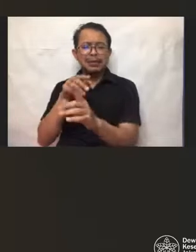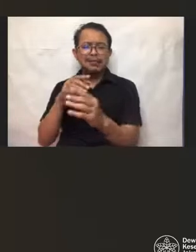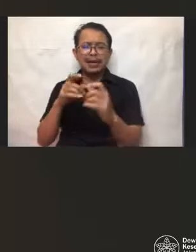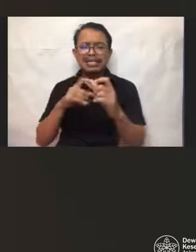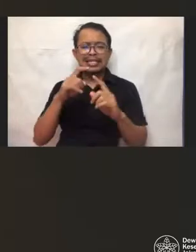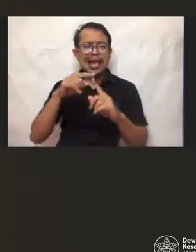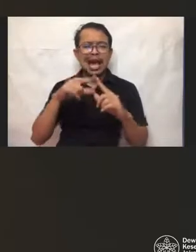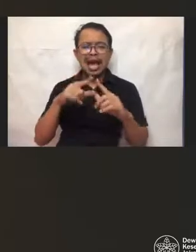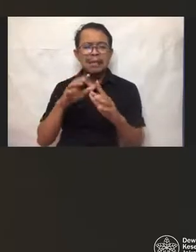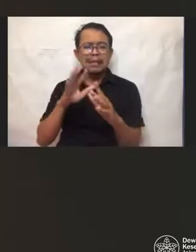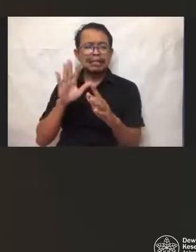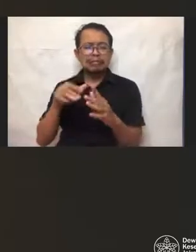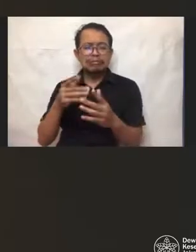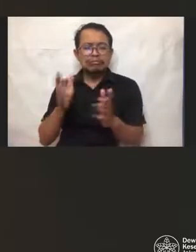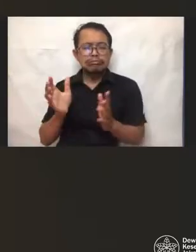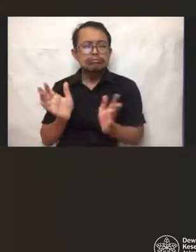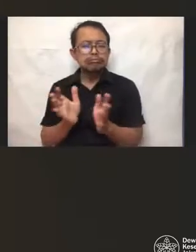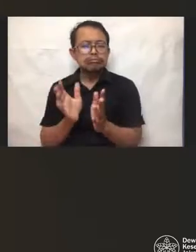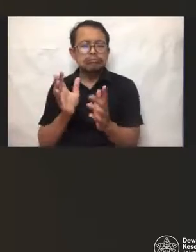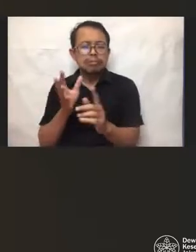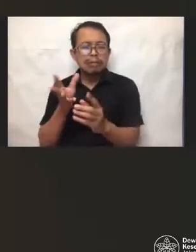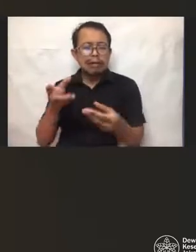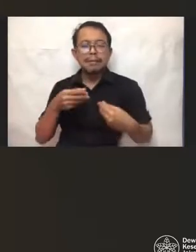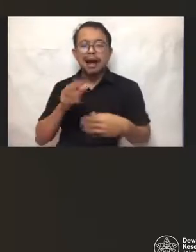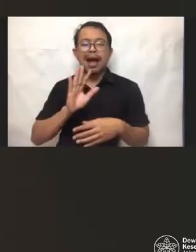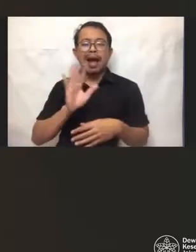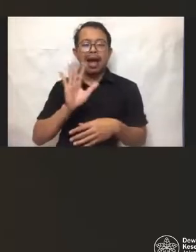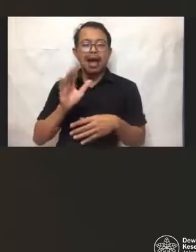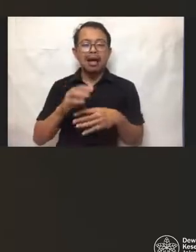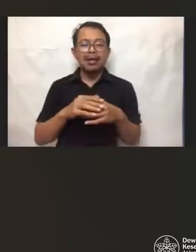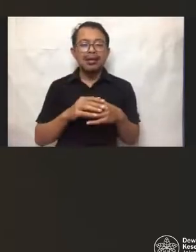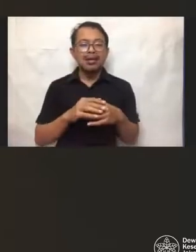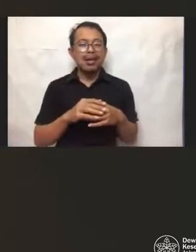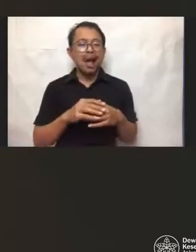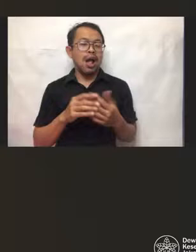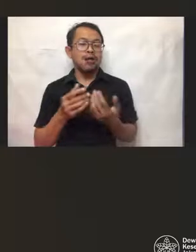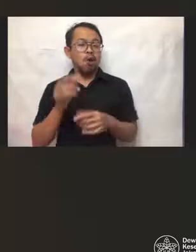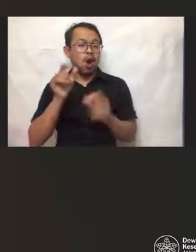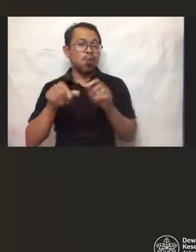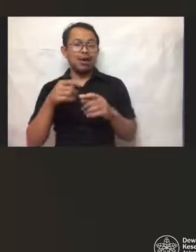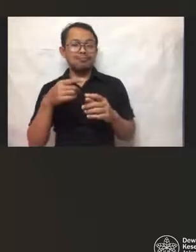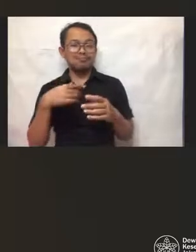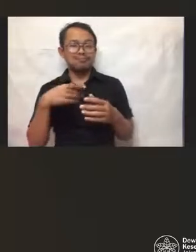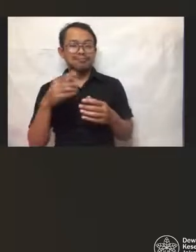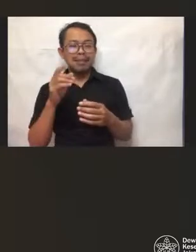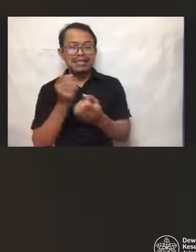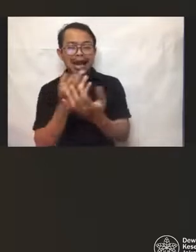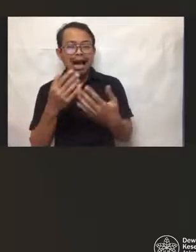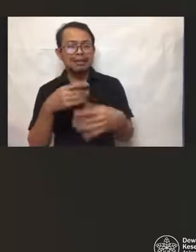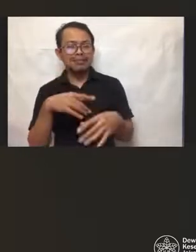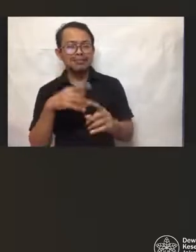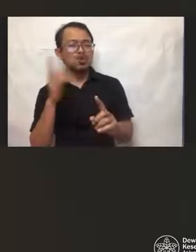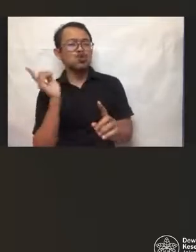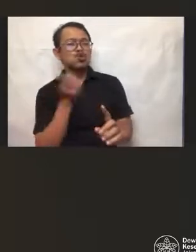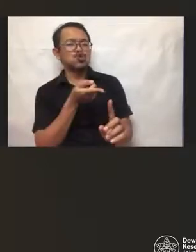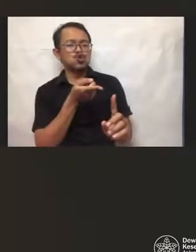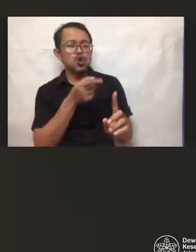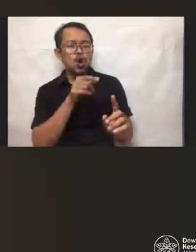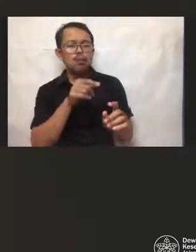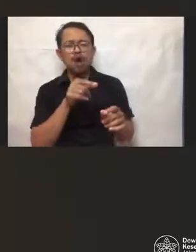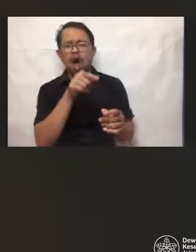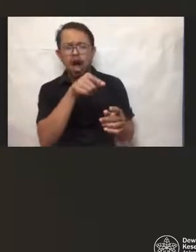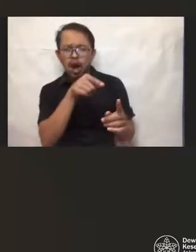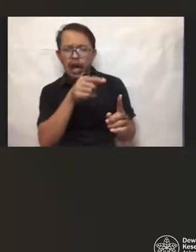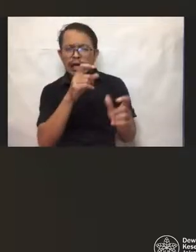Syahbana. Alih-alih menerimanya secara kritis, mereka lebih banyak menuduh STA sebagai kebarat-baratan, lepas kendali,